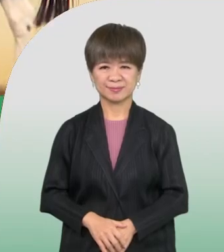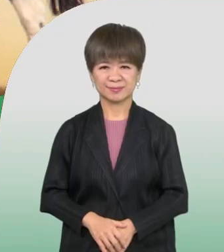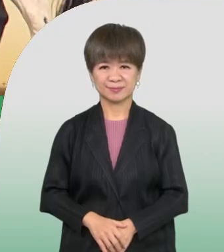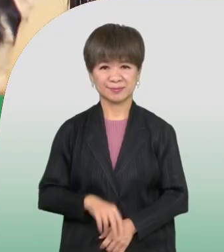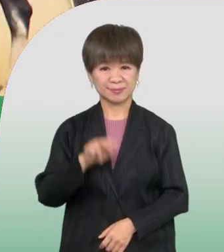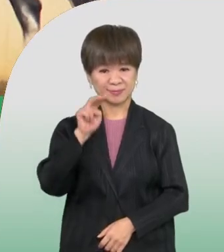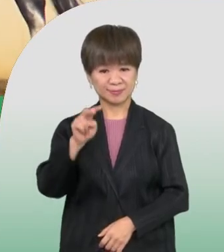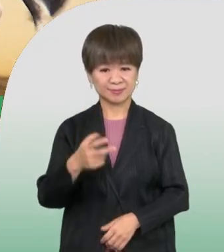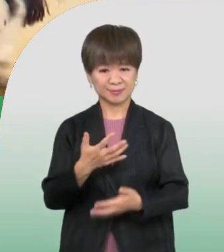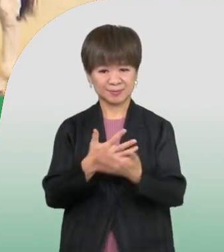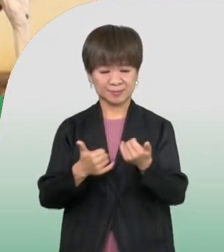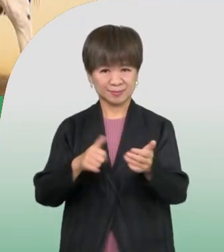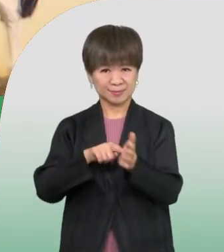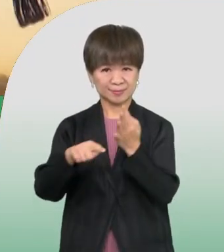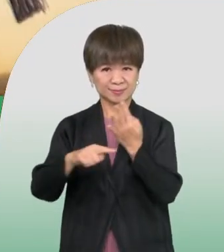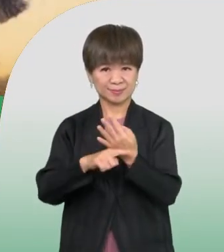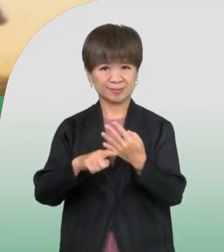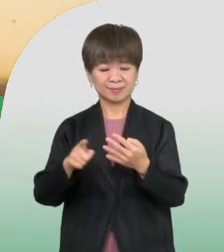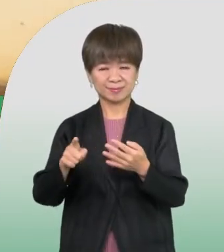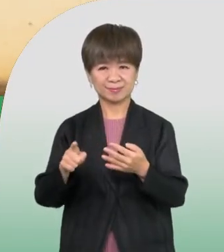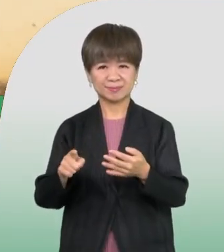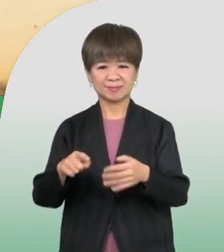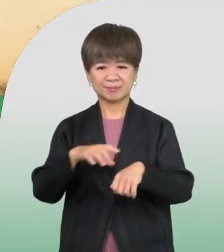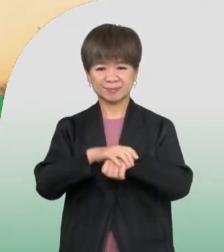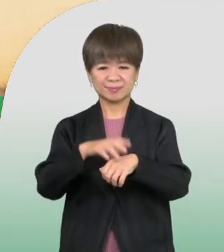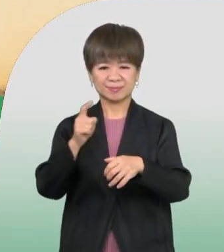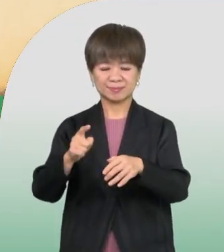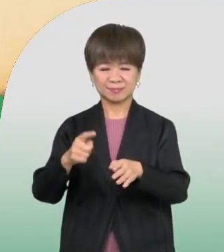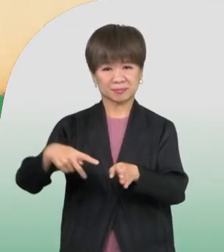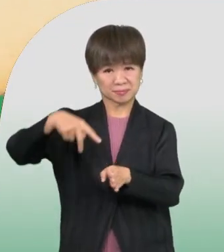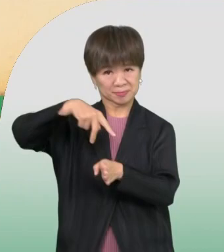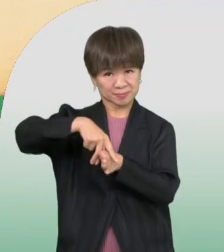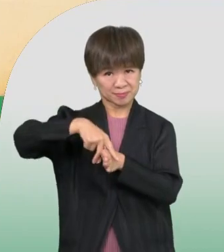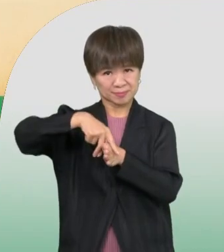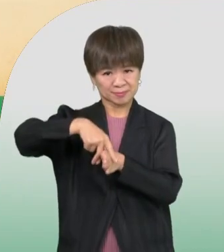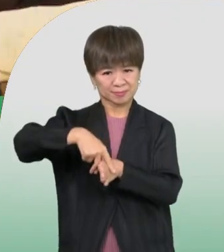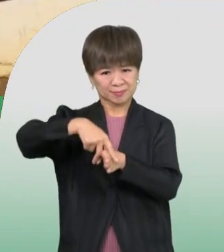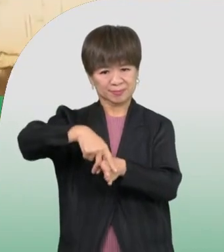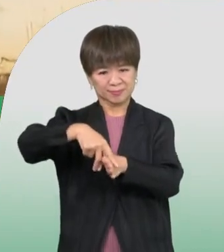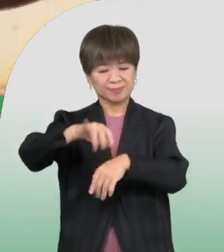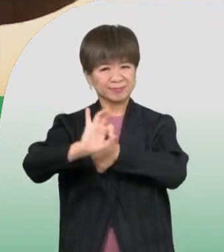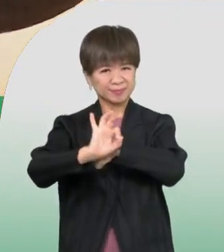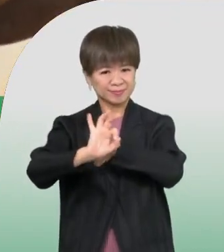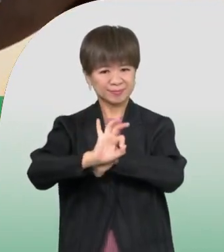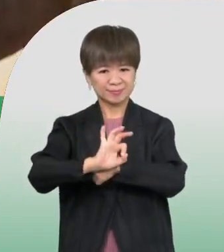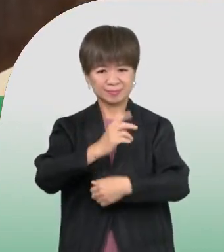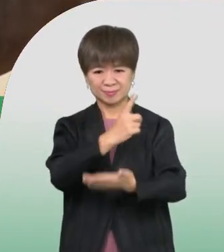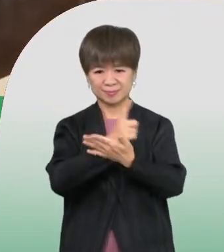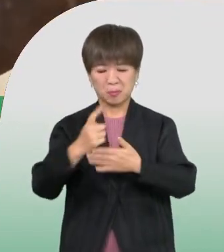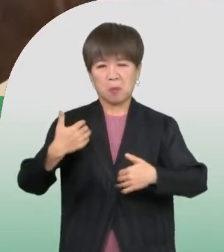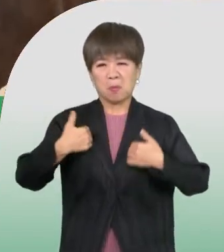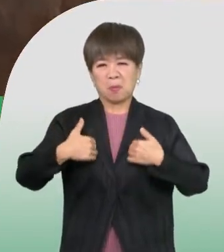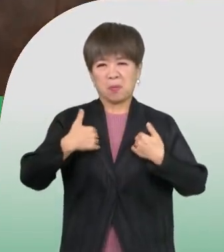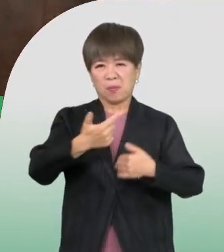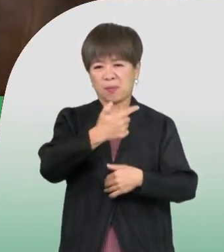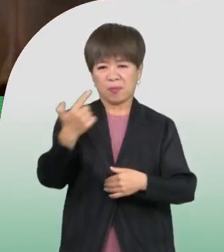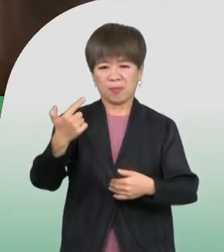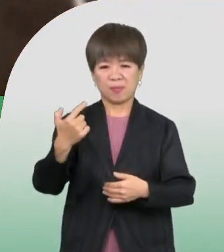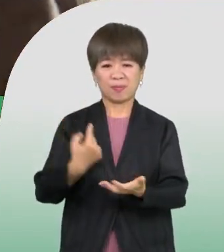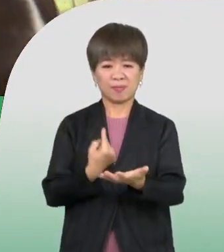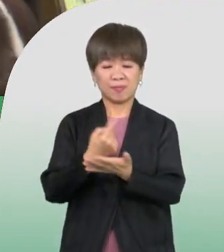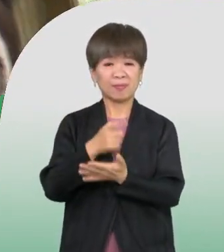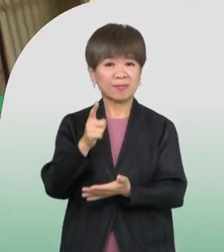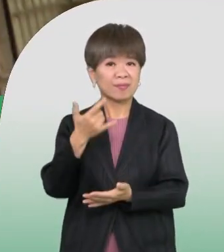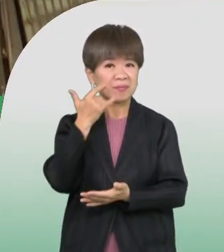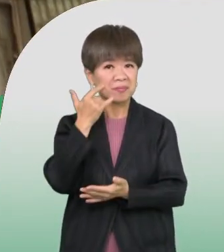學生嘅要專業嘅認識之途，欣賞馬背農行愛來體驗騎馬嘅。每三年都改通，參與嘅家長